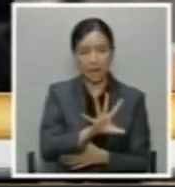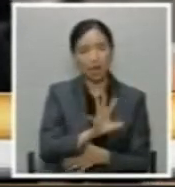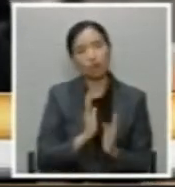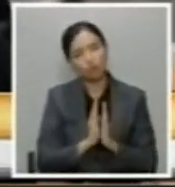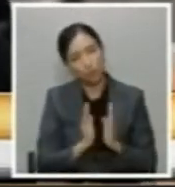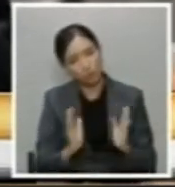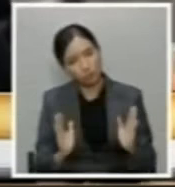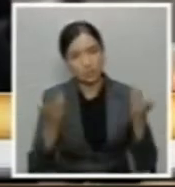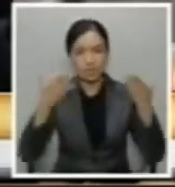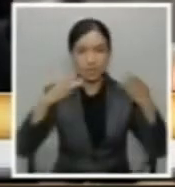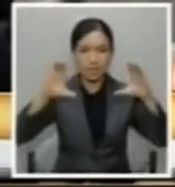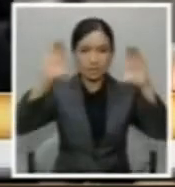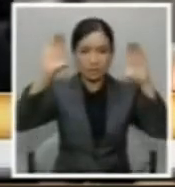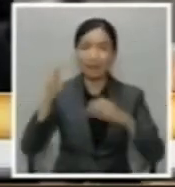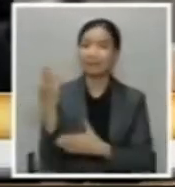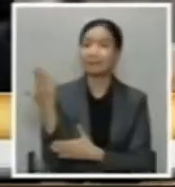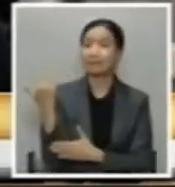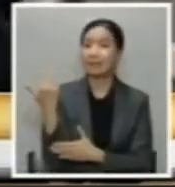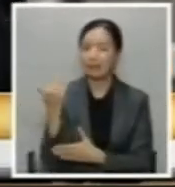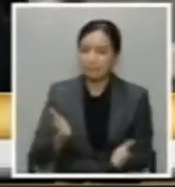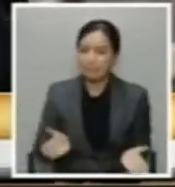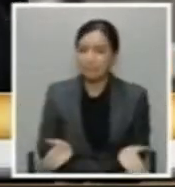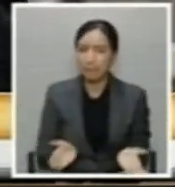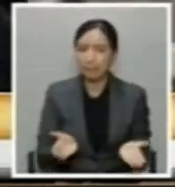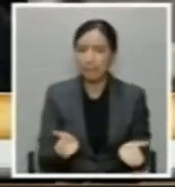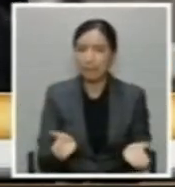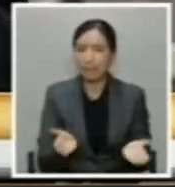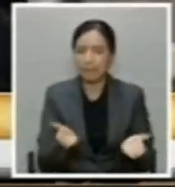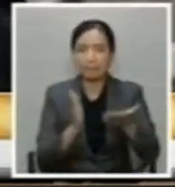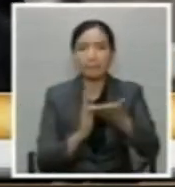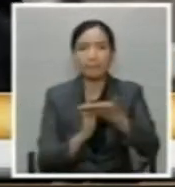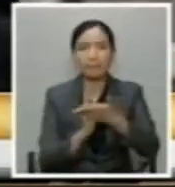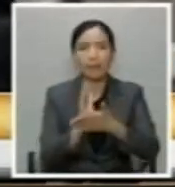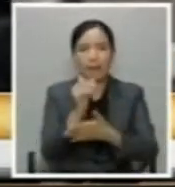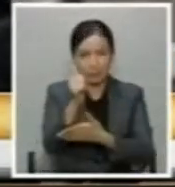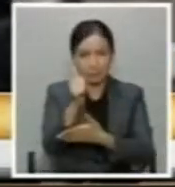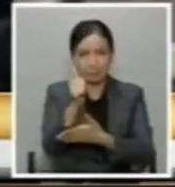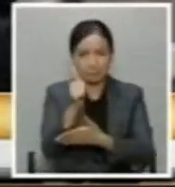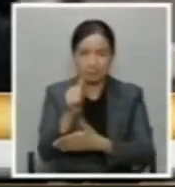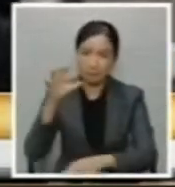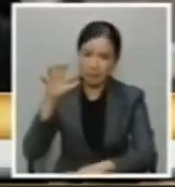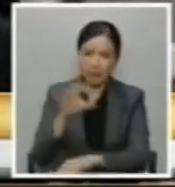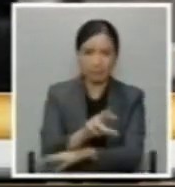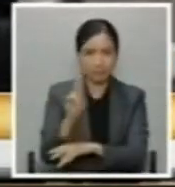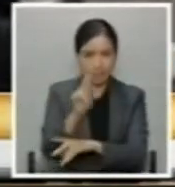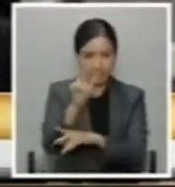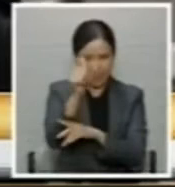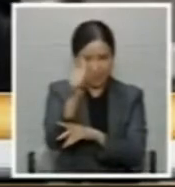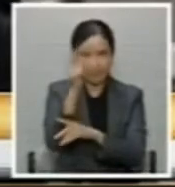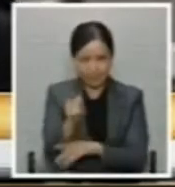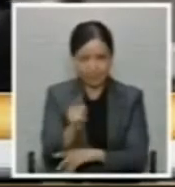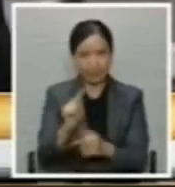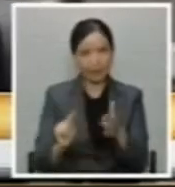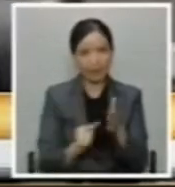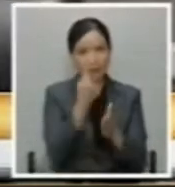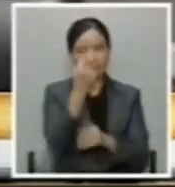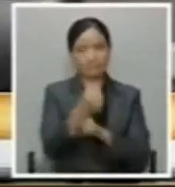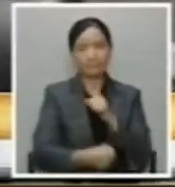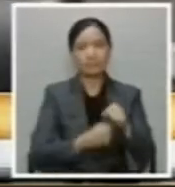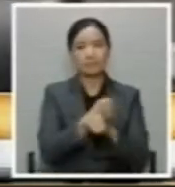รัฐบาลที่แล้วที่ได้ผลักดันให้มีการบังคับใช้เป็นครั้งแรกเมื่อปี58